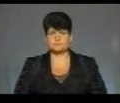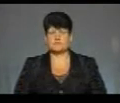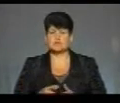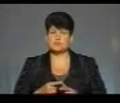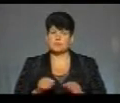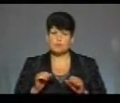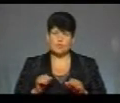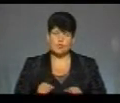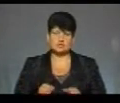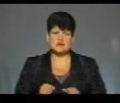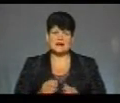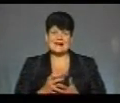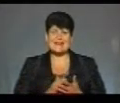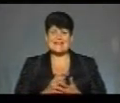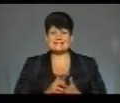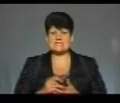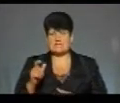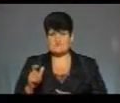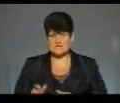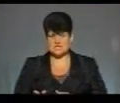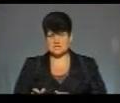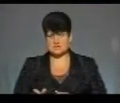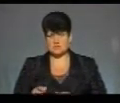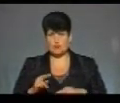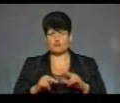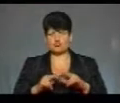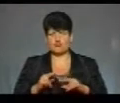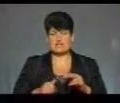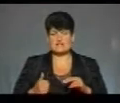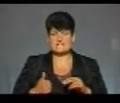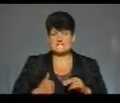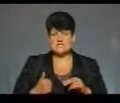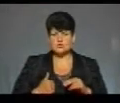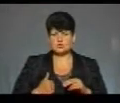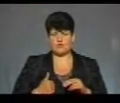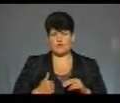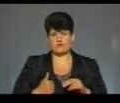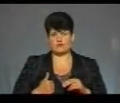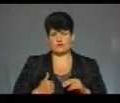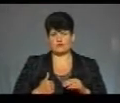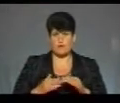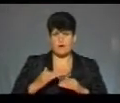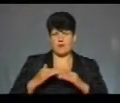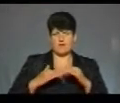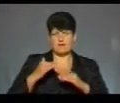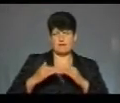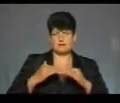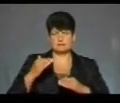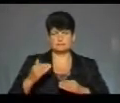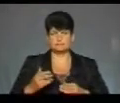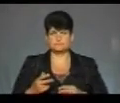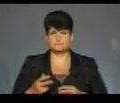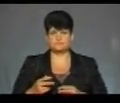може резервіст збудувати військову кар'єру, тобто не підписуючи такий